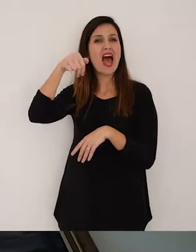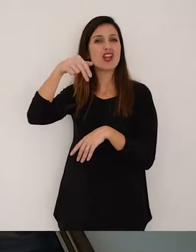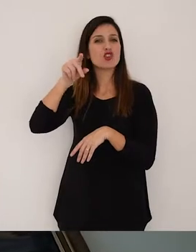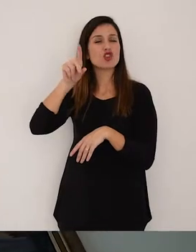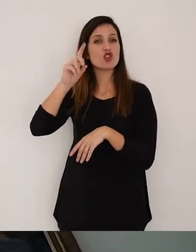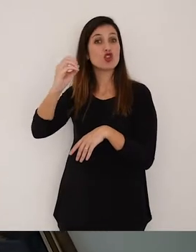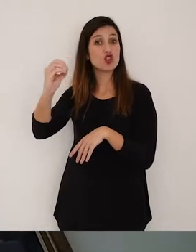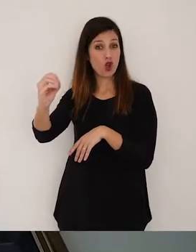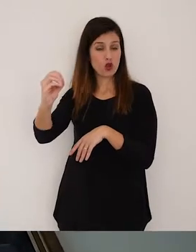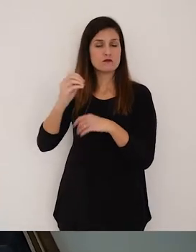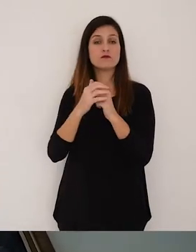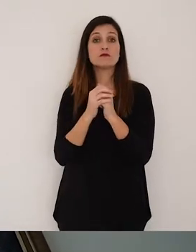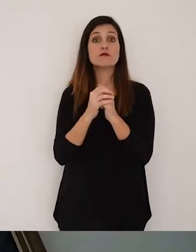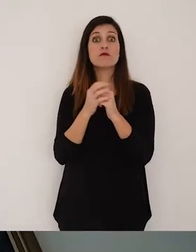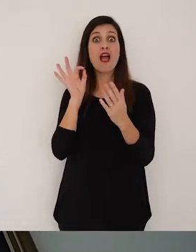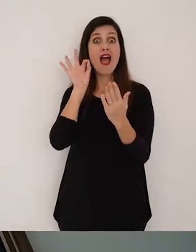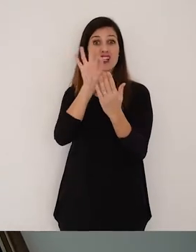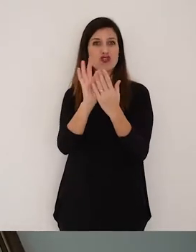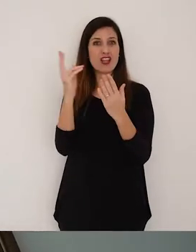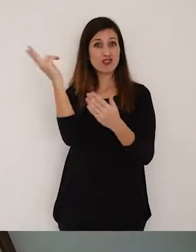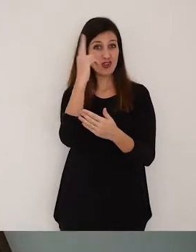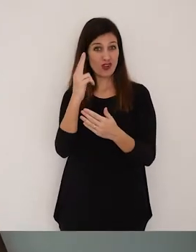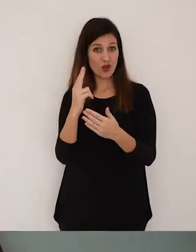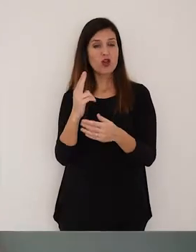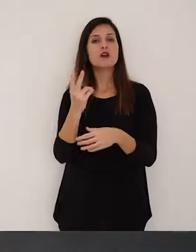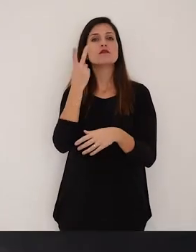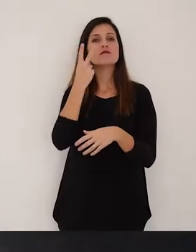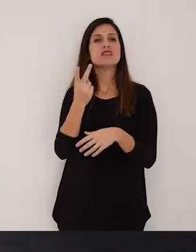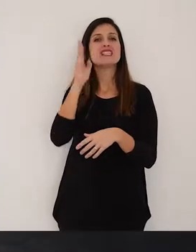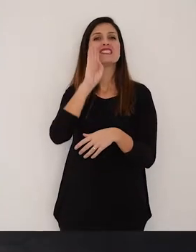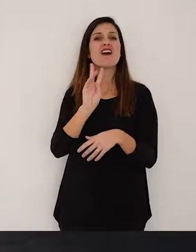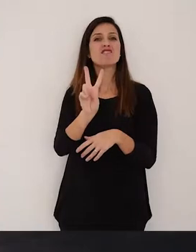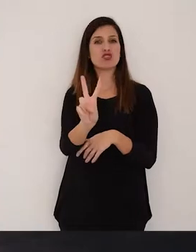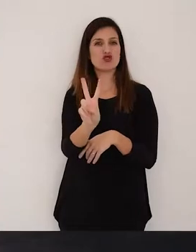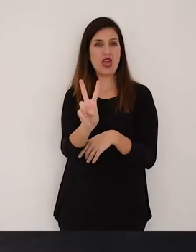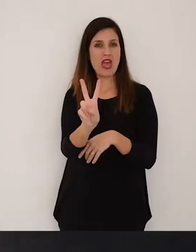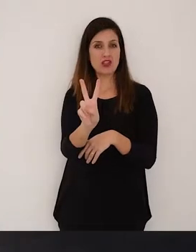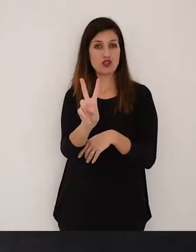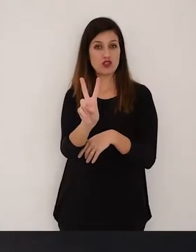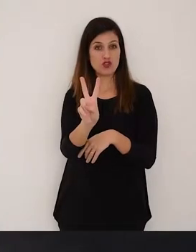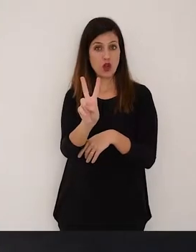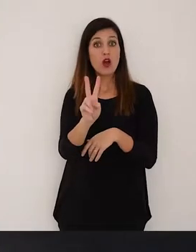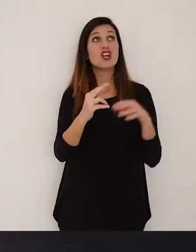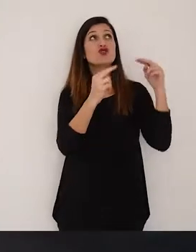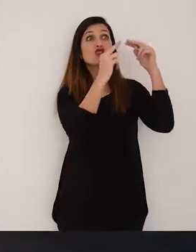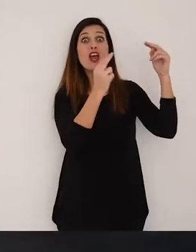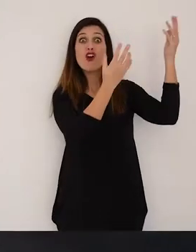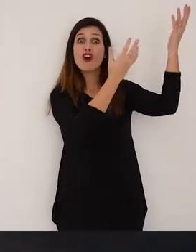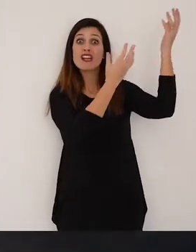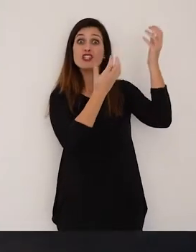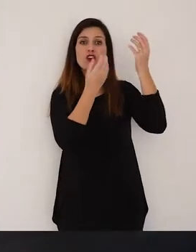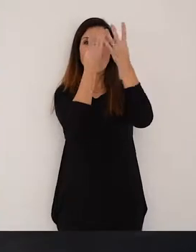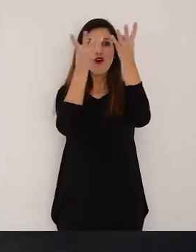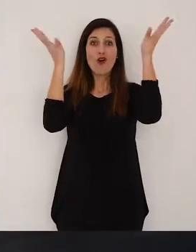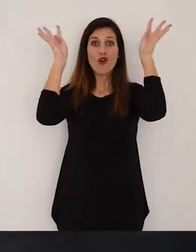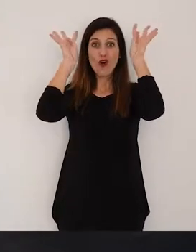1616. Al centro della scena è raffigurato il santo protettore Vincenzo, mentre riceve dal cielo la corona e